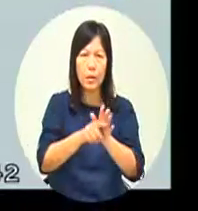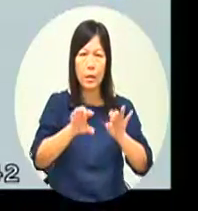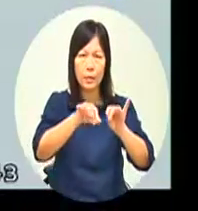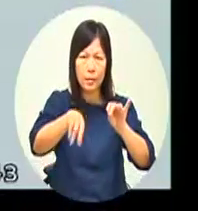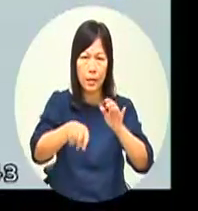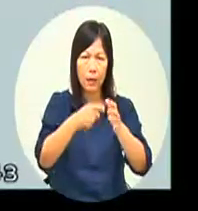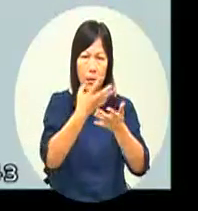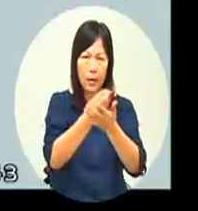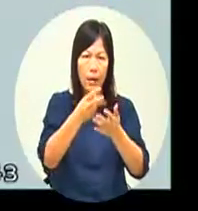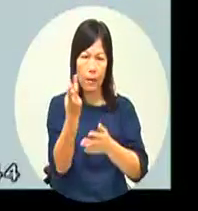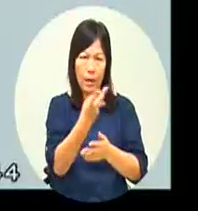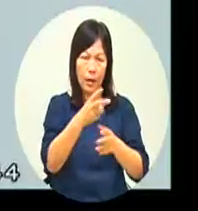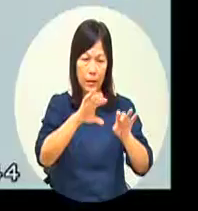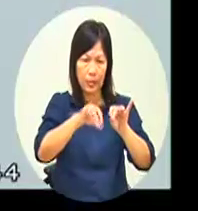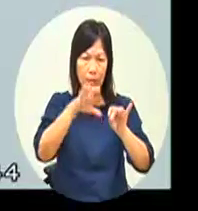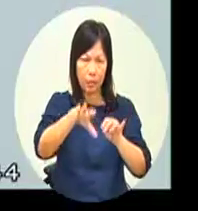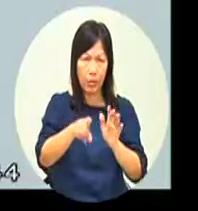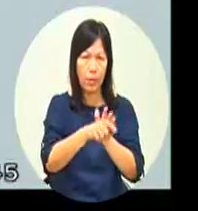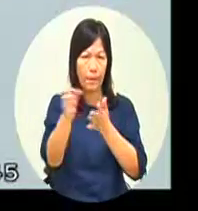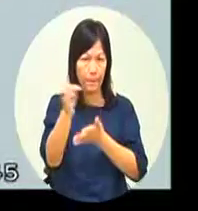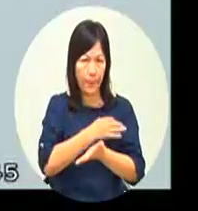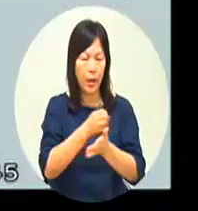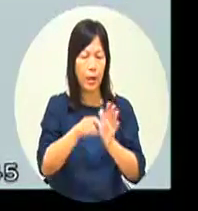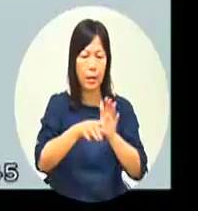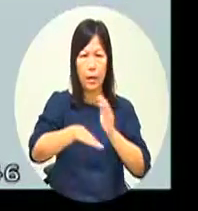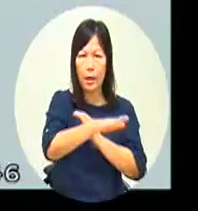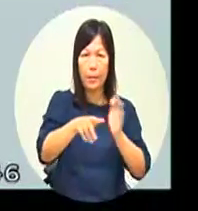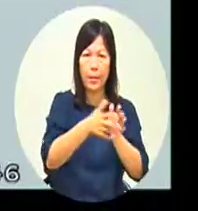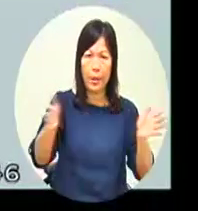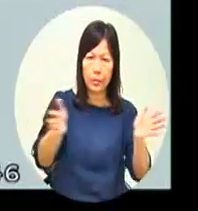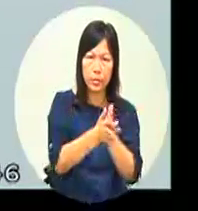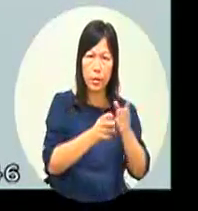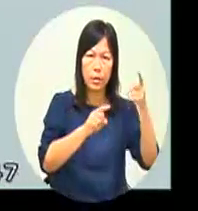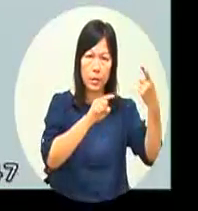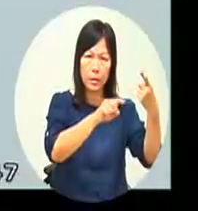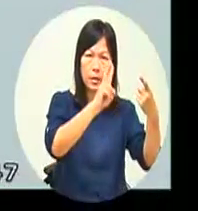311-3及308-1D号两笔四有机林地让售案，面积为